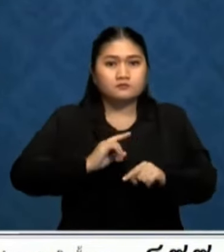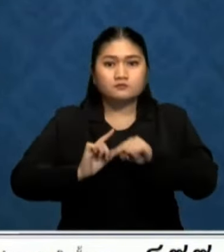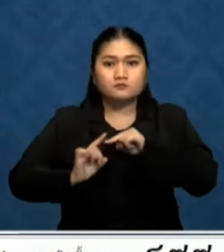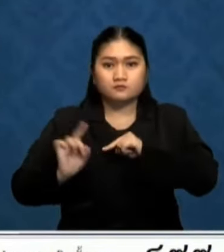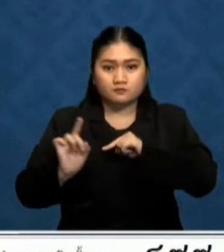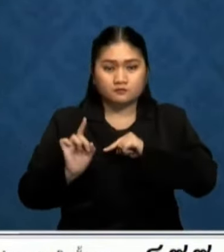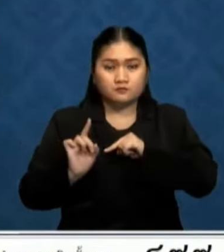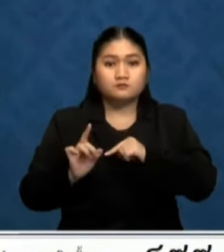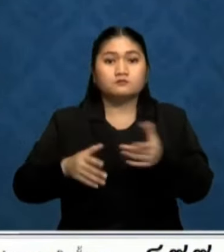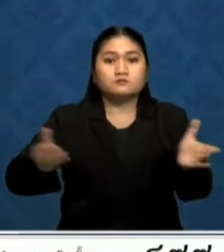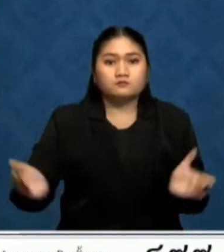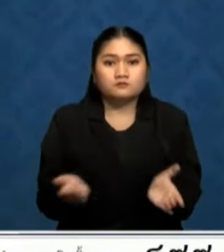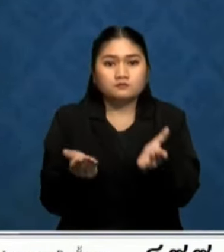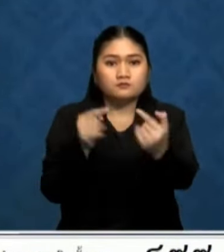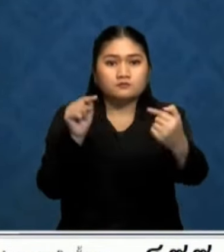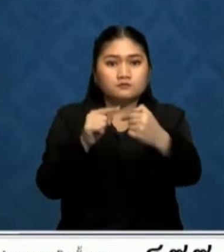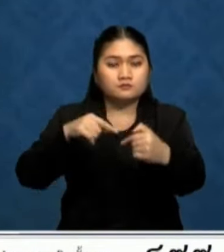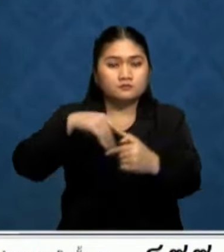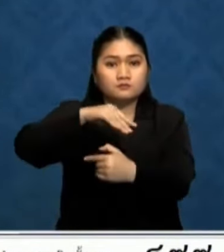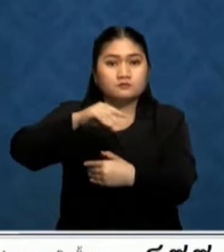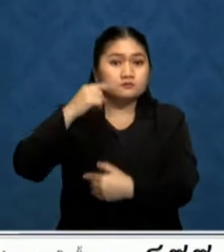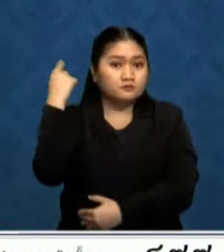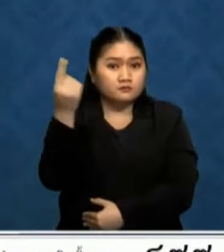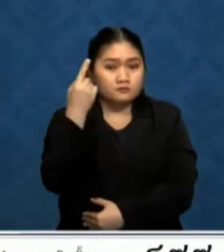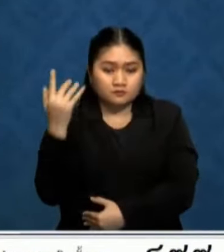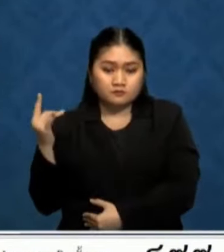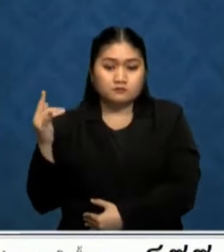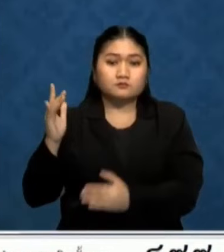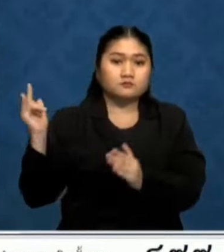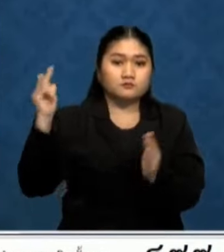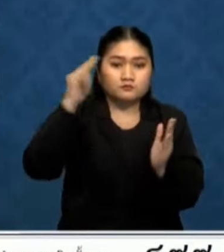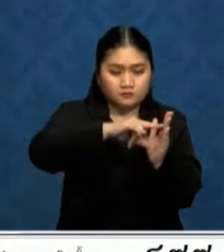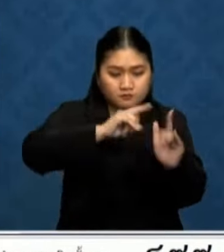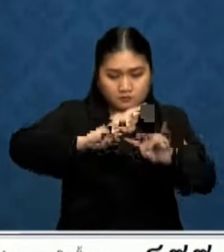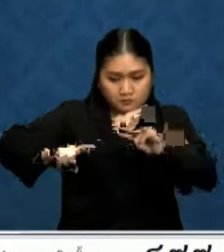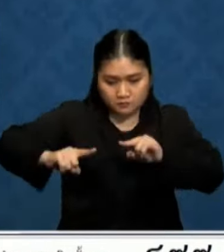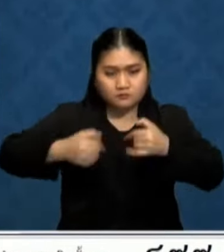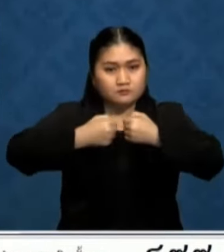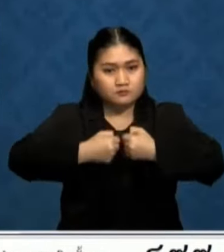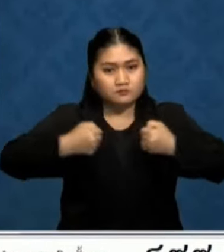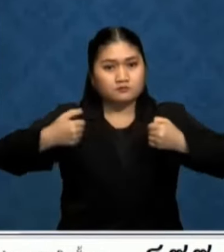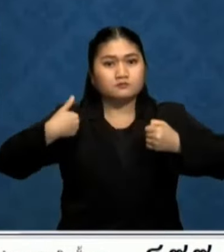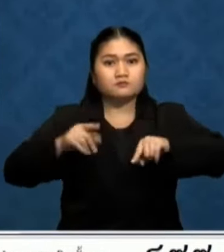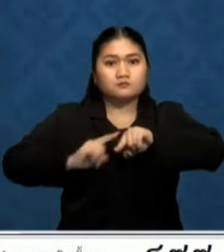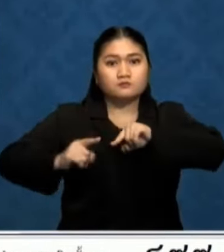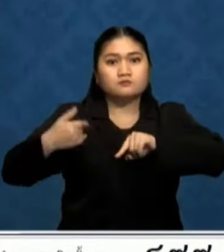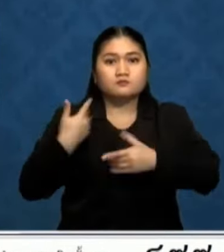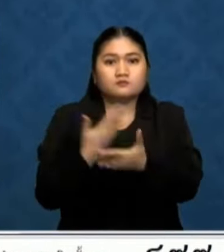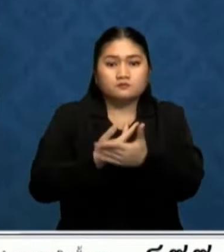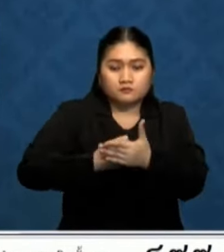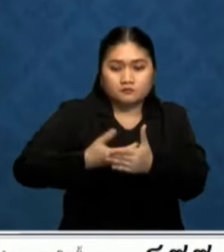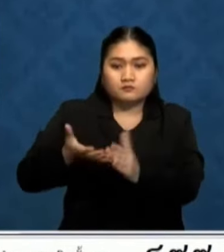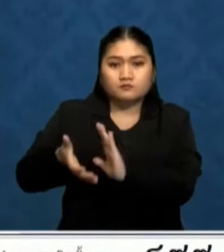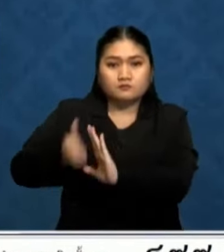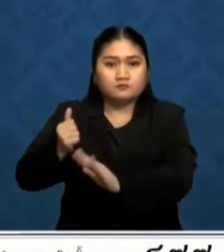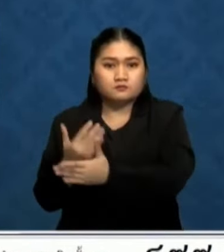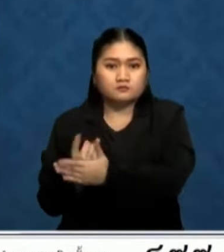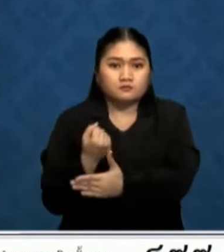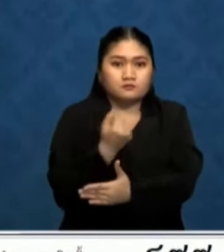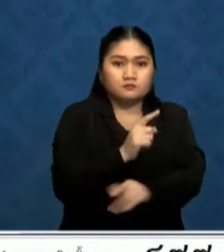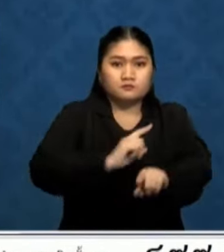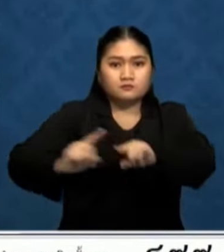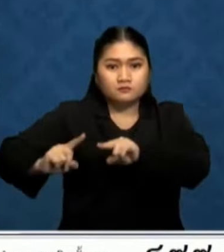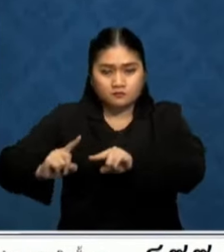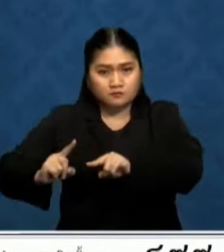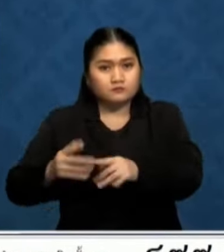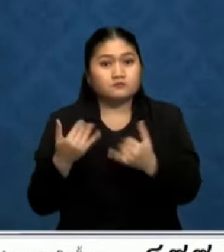โดยมีปัจจัสับสนุจากการทองเที่ยวที่ขยายตวต่อเนื่องและการเบิกจ่ายภาครัฐที่กลับมาเร่งขึนได